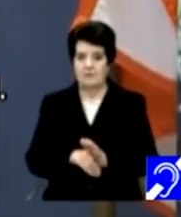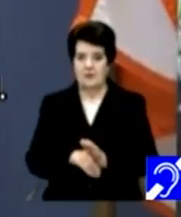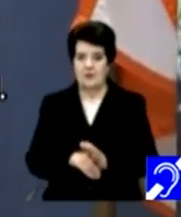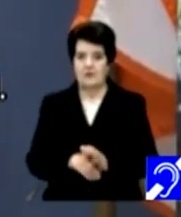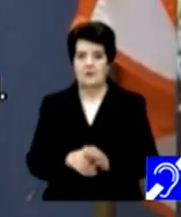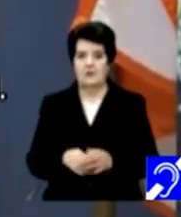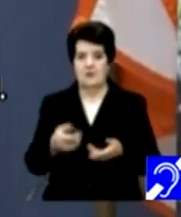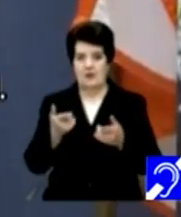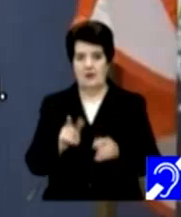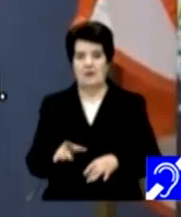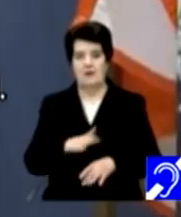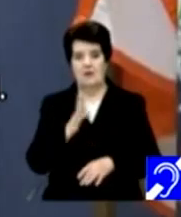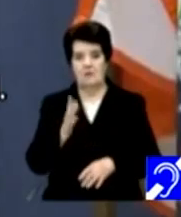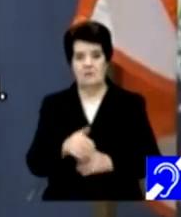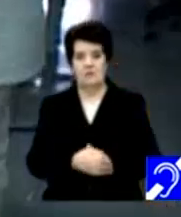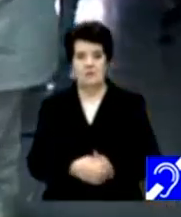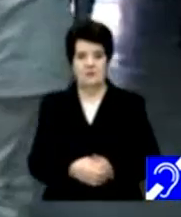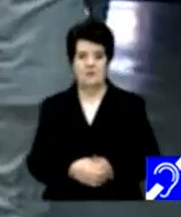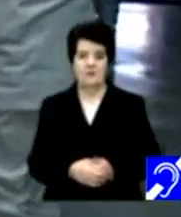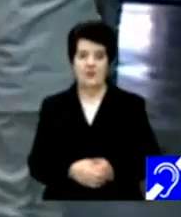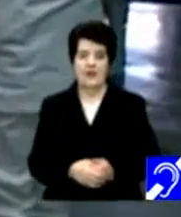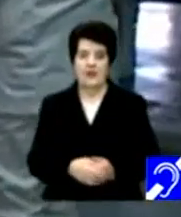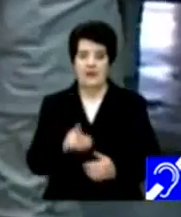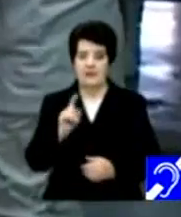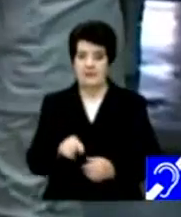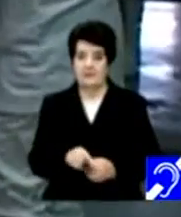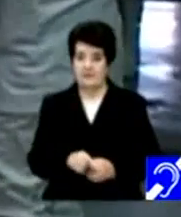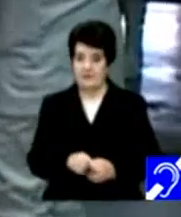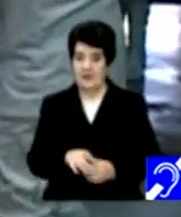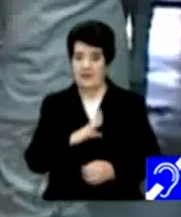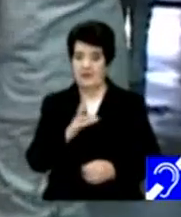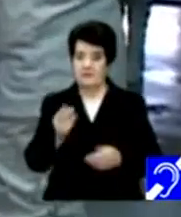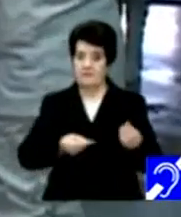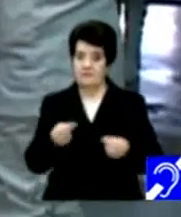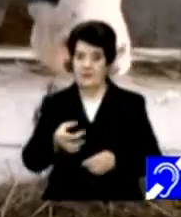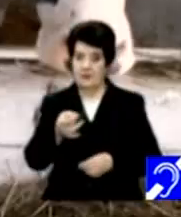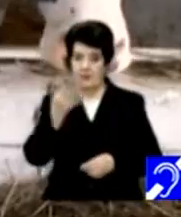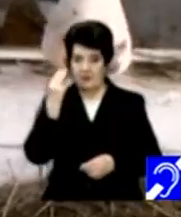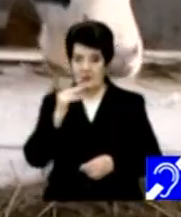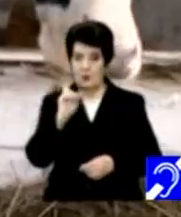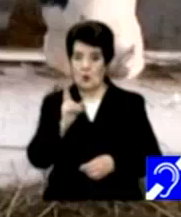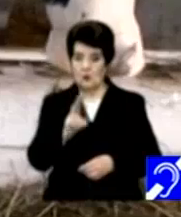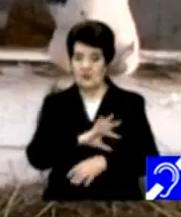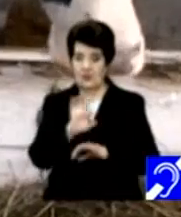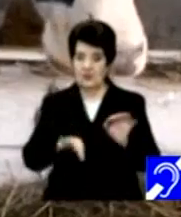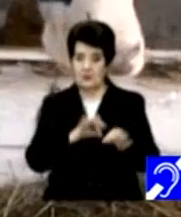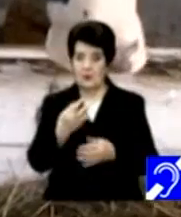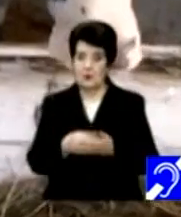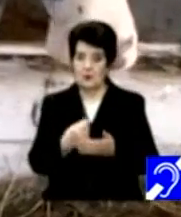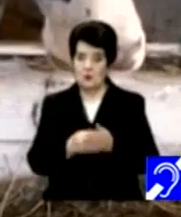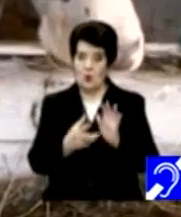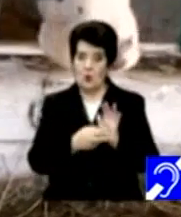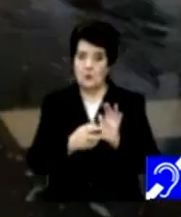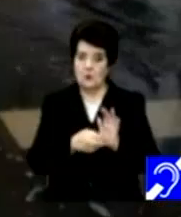impact on the economy. Din 2007, BI a semnat cu Republica Moldova 20 de proiecte în sumă de aproximativ